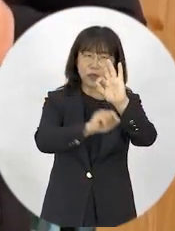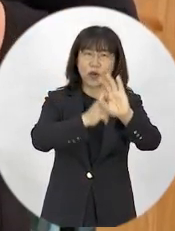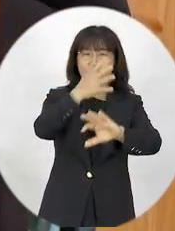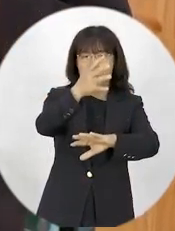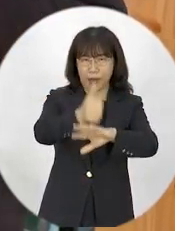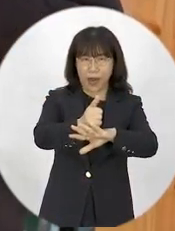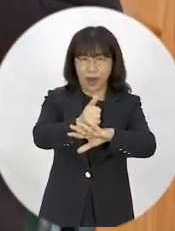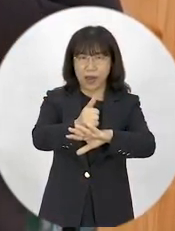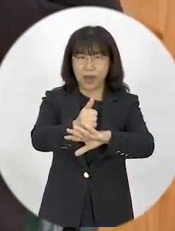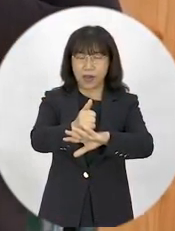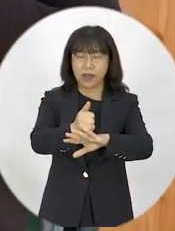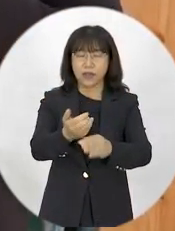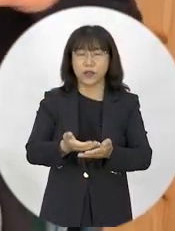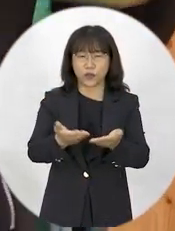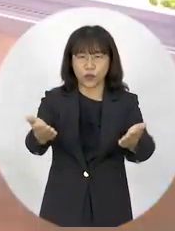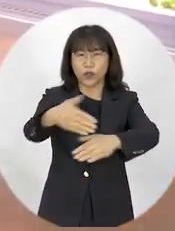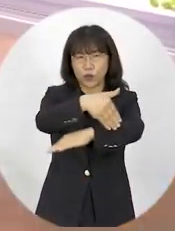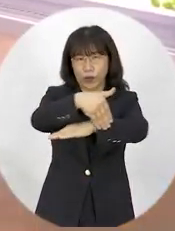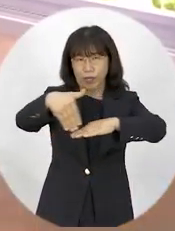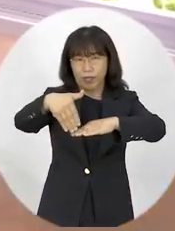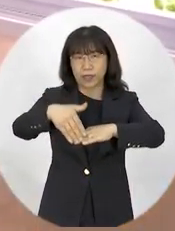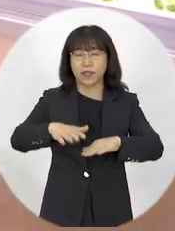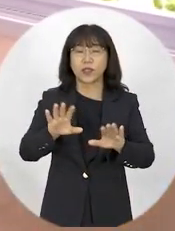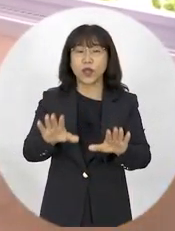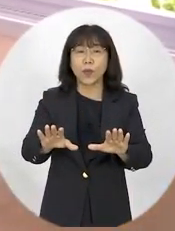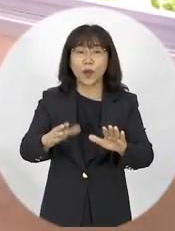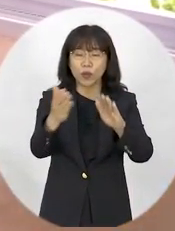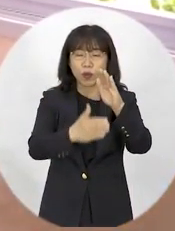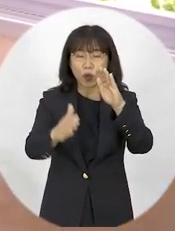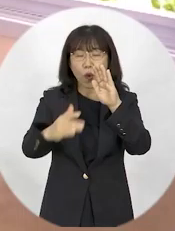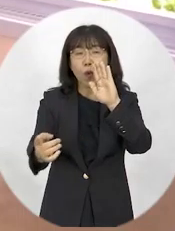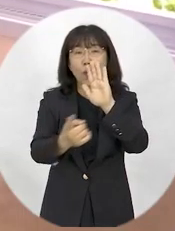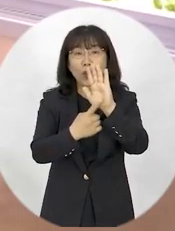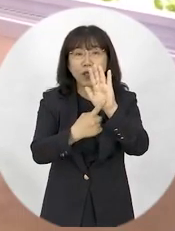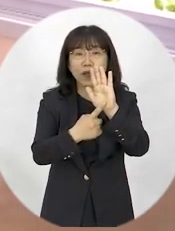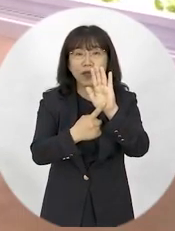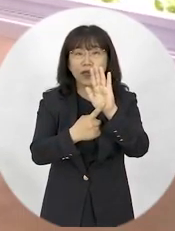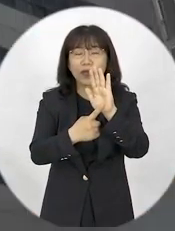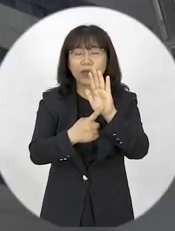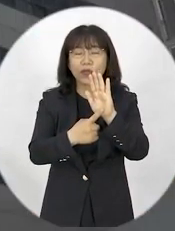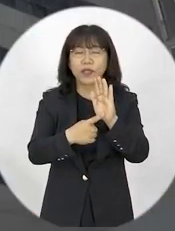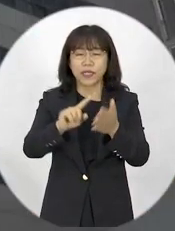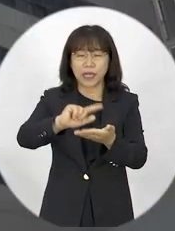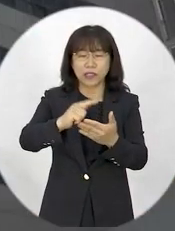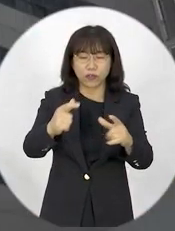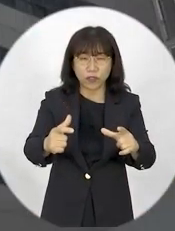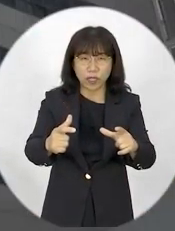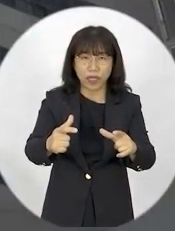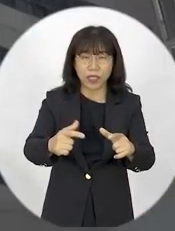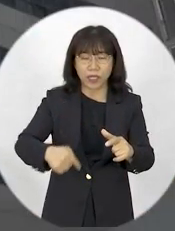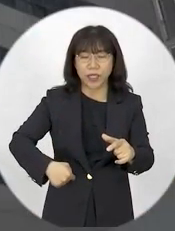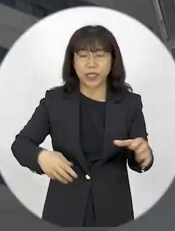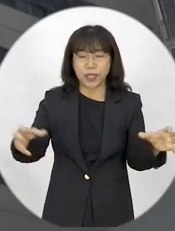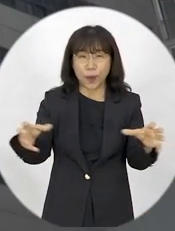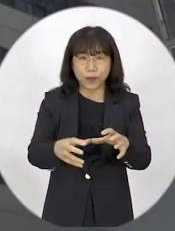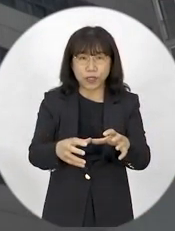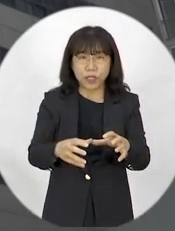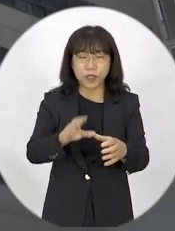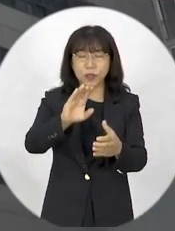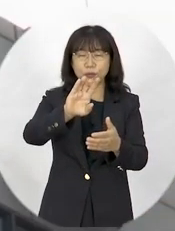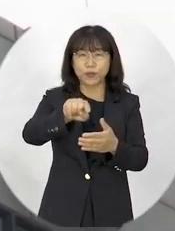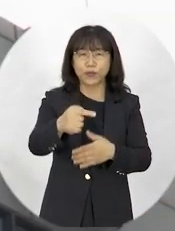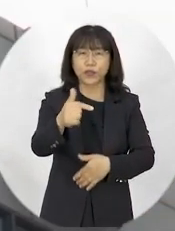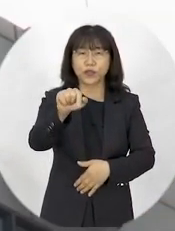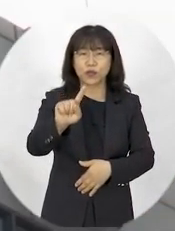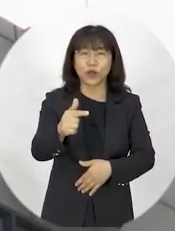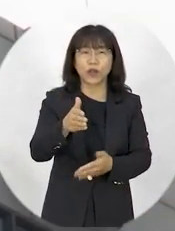시상식은 10월 말 지방 자체 날 기념행사 시 진행합니다 이번 공모전에 대한 보다 자세한 사항은 강서구청